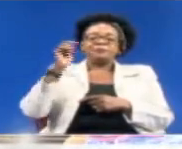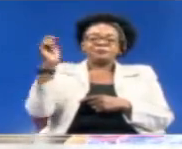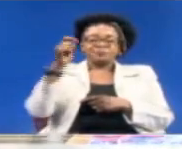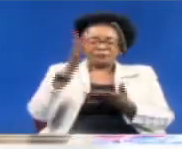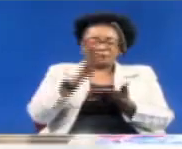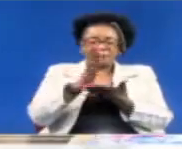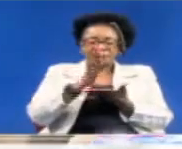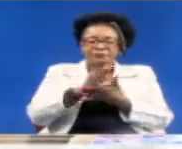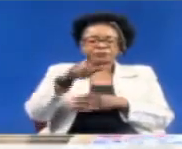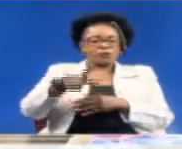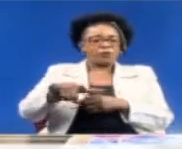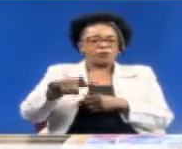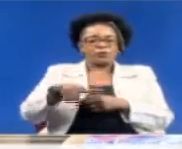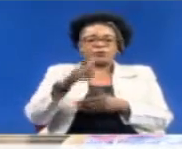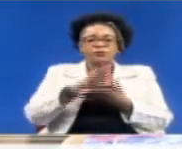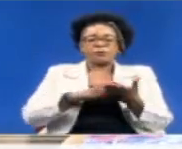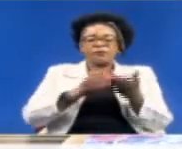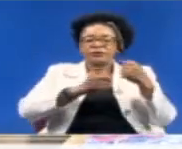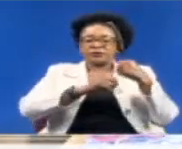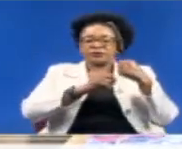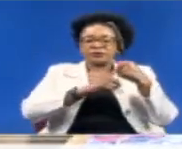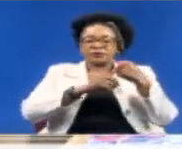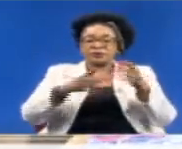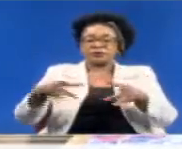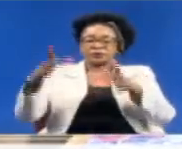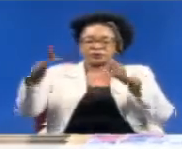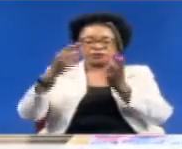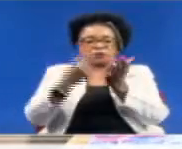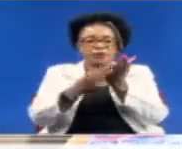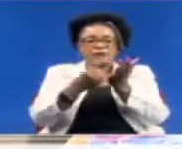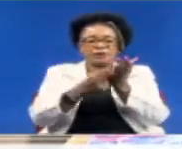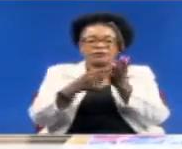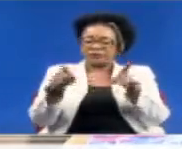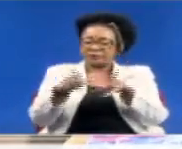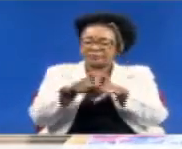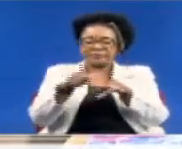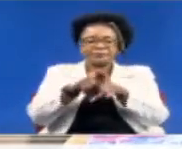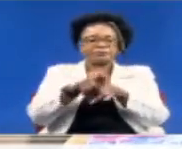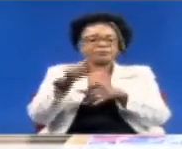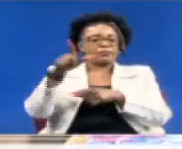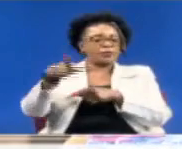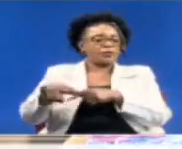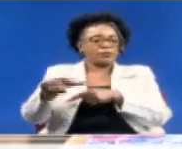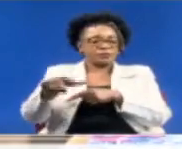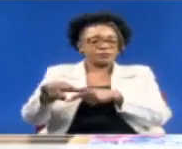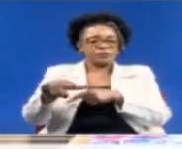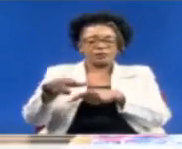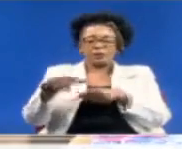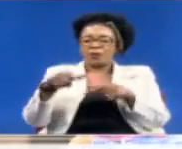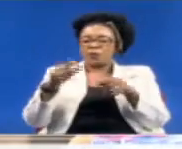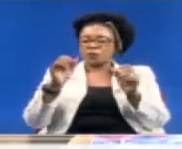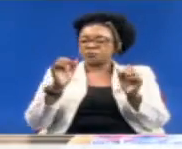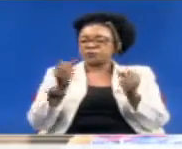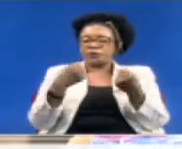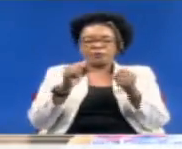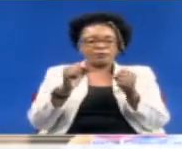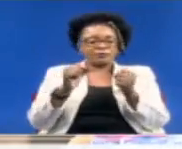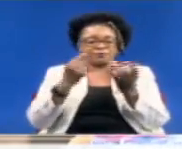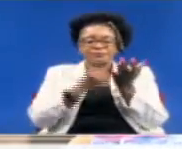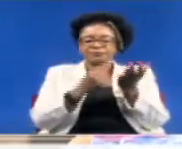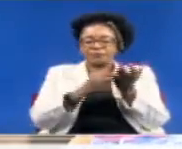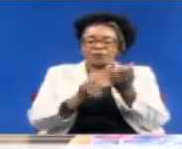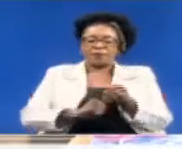some of the 6 towers on the Uganda side have been down, and therefore we are not able to get the Uganda to support us to backstart or